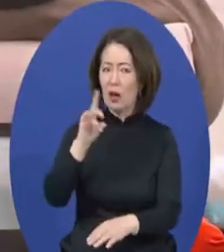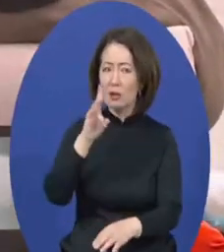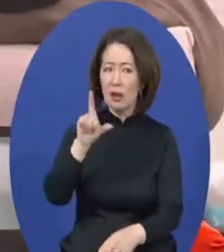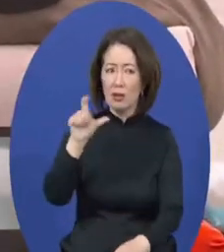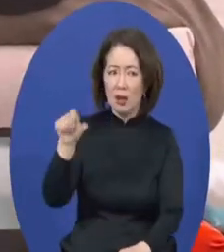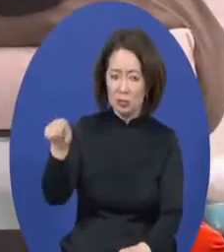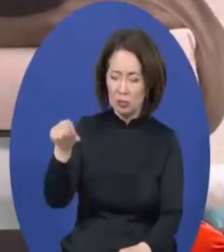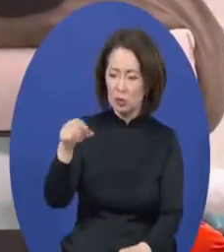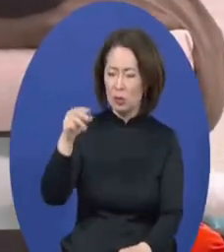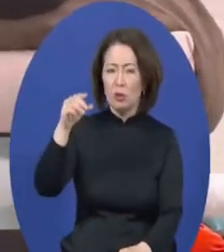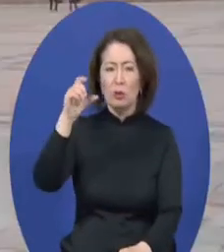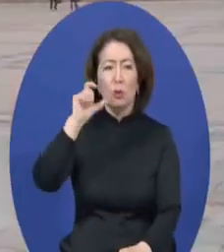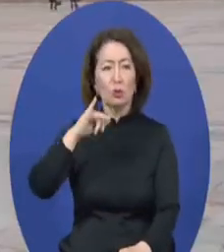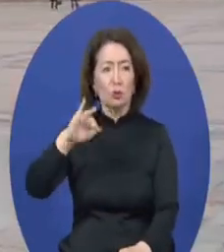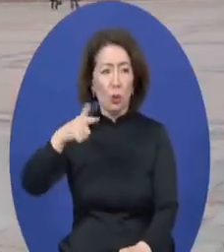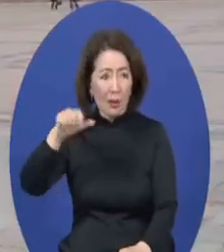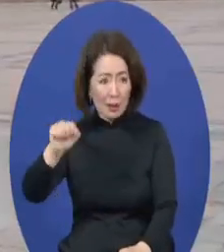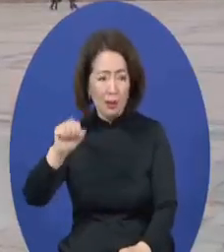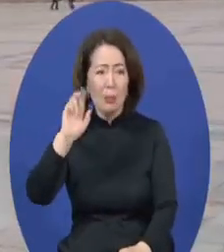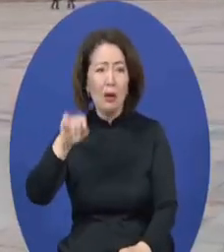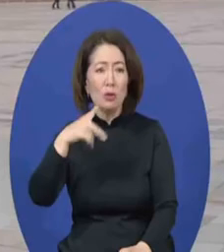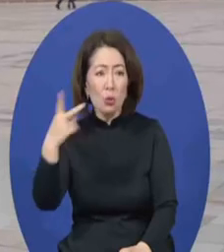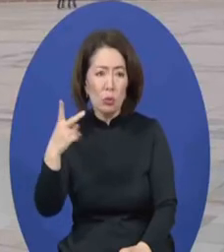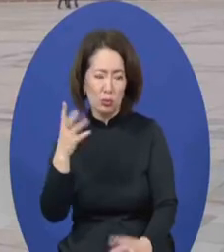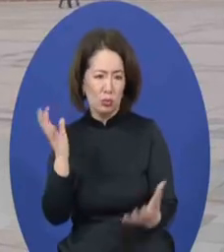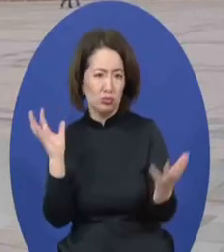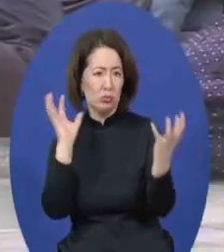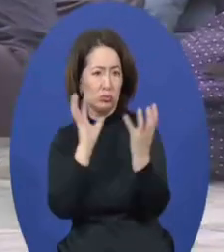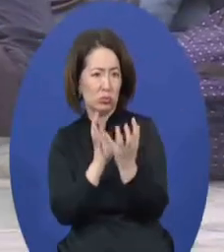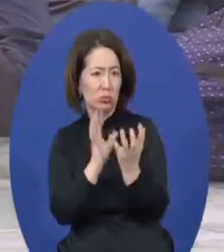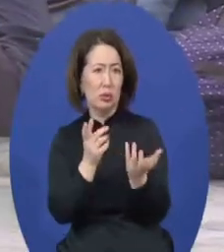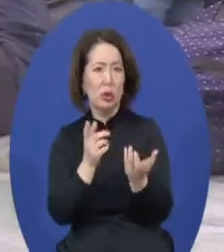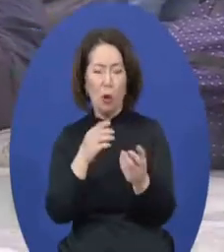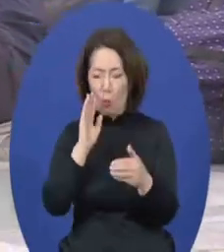намын дарга тулахт Батүүл тэргүүтэй талынхан өнөөдөр жагсагчид дээр мөн хөлсгөлэн зарлаж